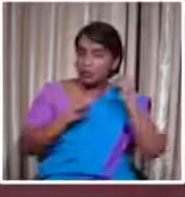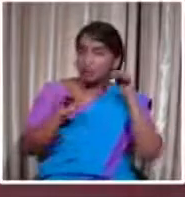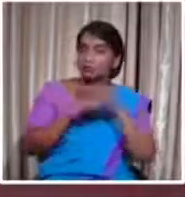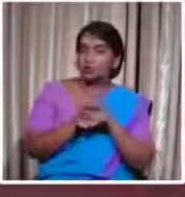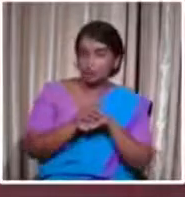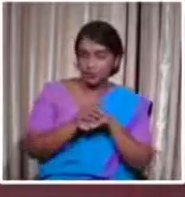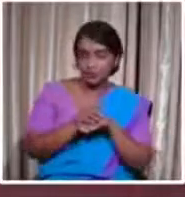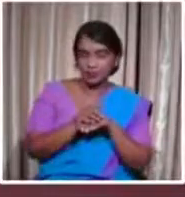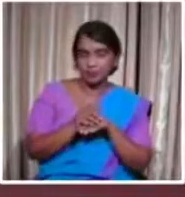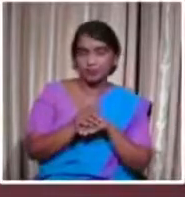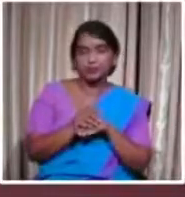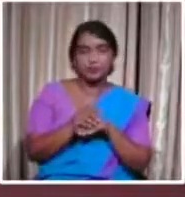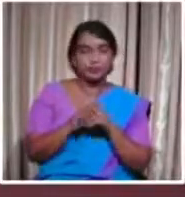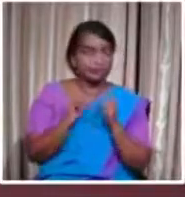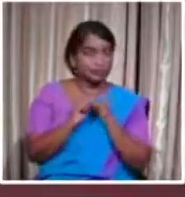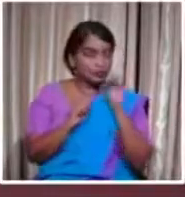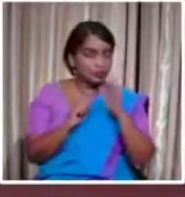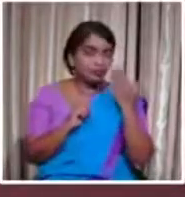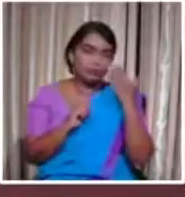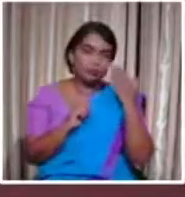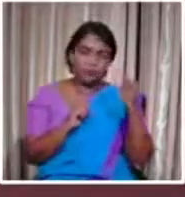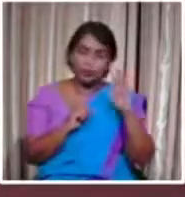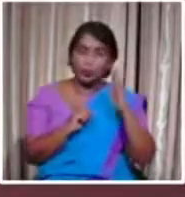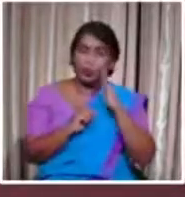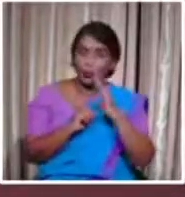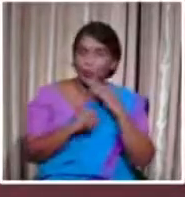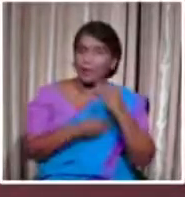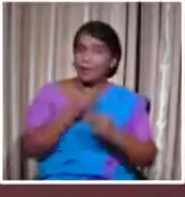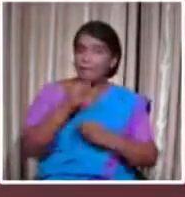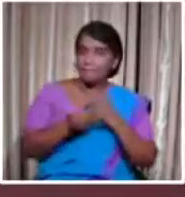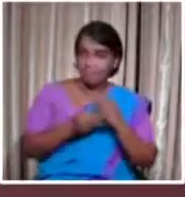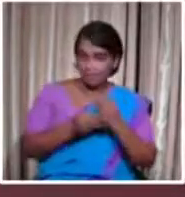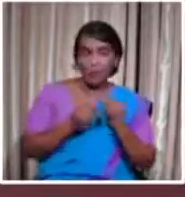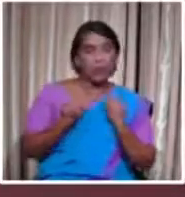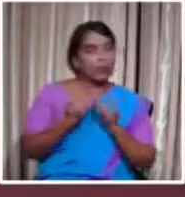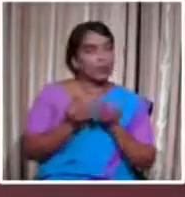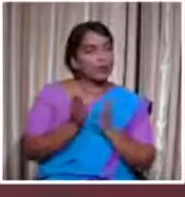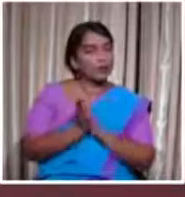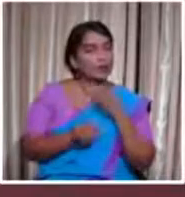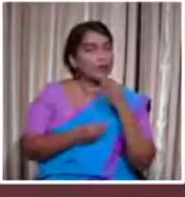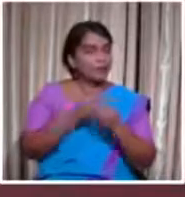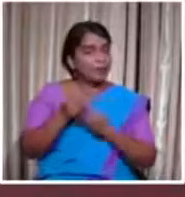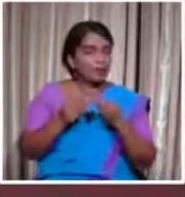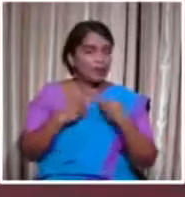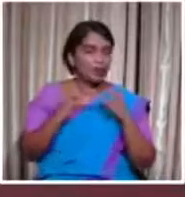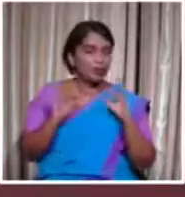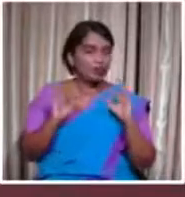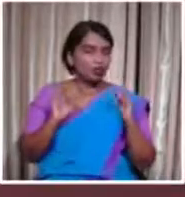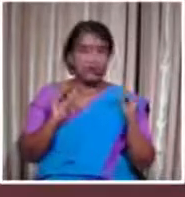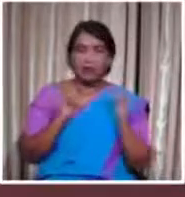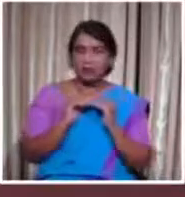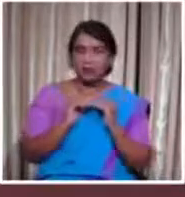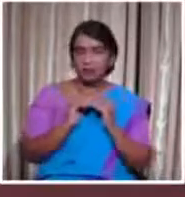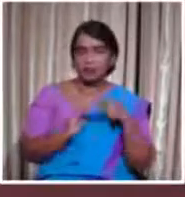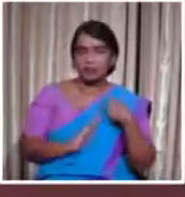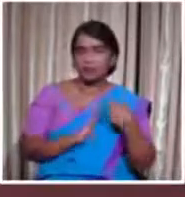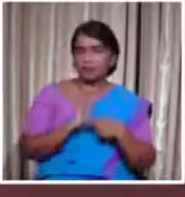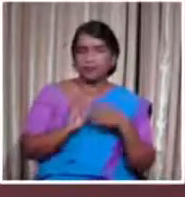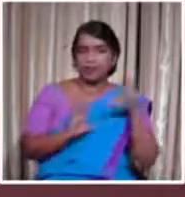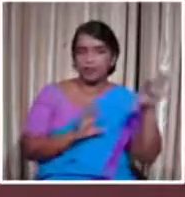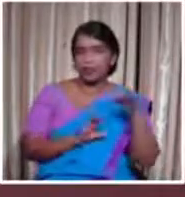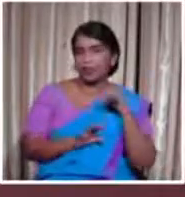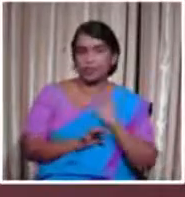පිලිසේ හැසිරීම දිහා බලාගෙන හිටපු විදේශීය ආයෝජකයෝ තමන්ගේ ආයෝජන වලට සුදුසු රටක් විදියට මේ රට තෝරගන්නේ